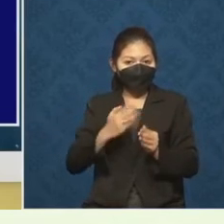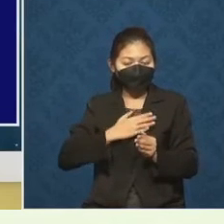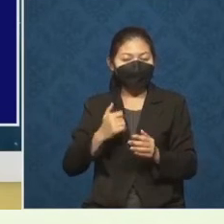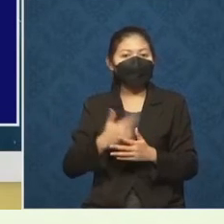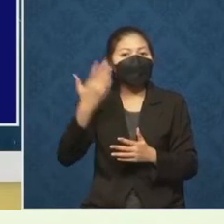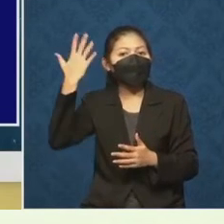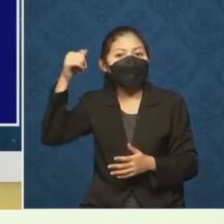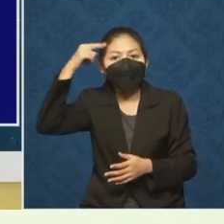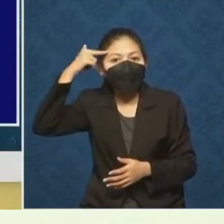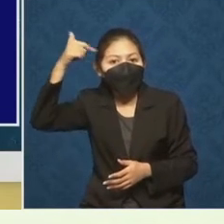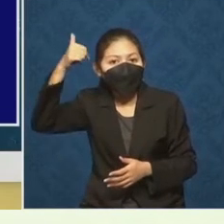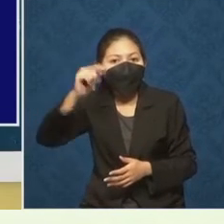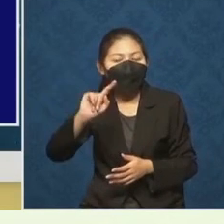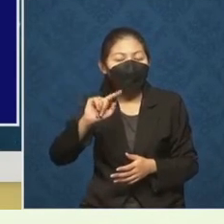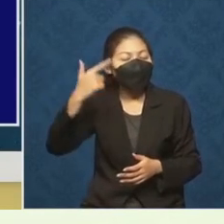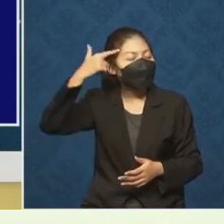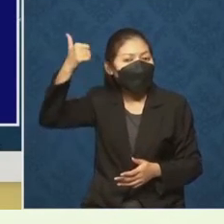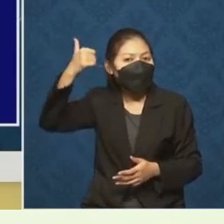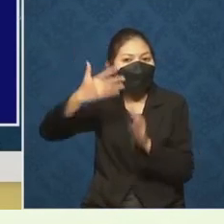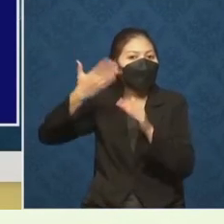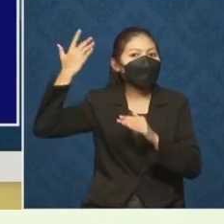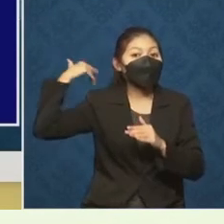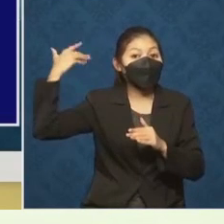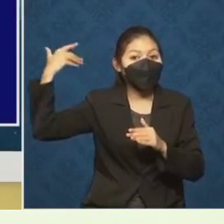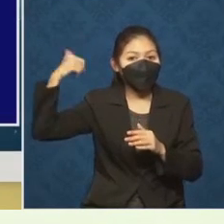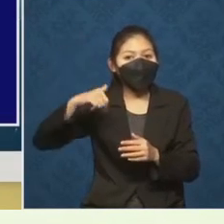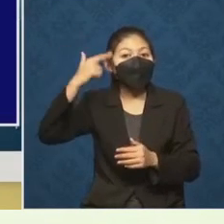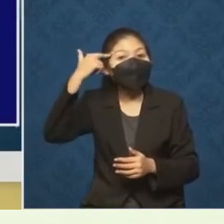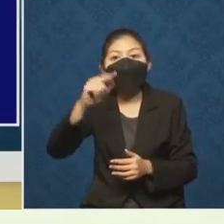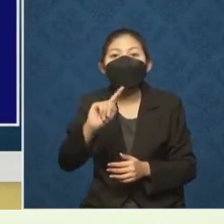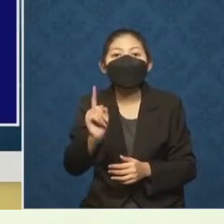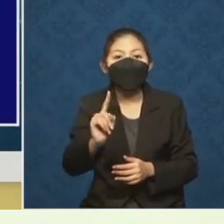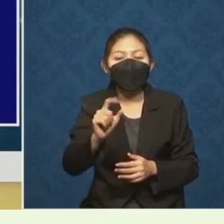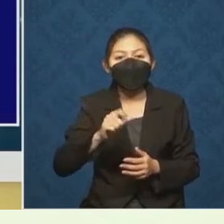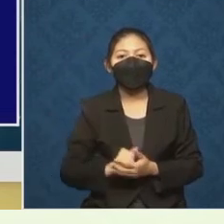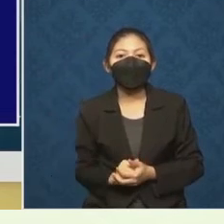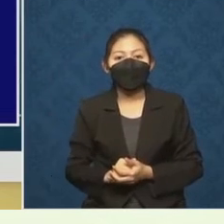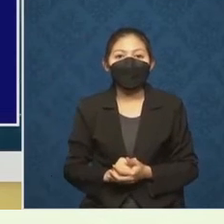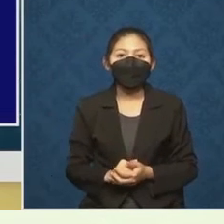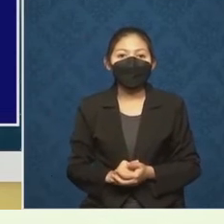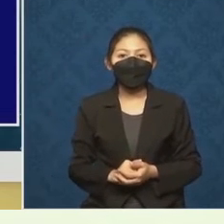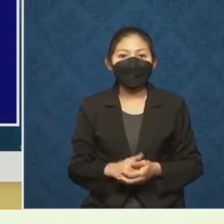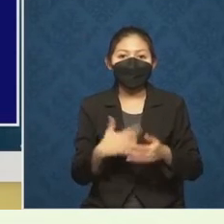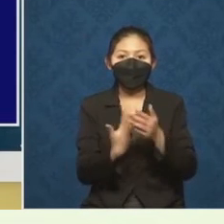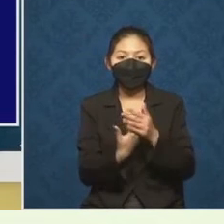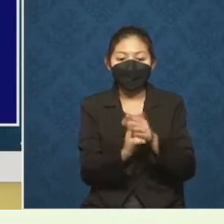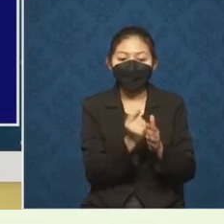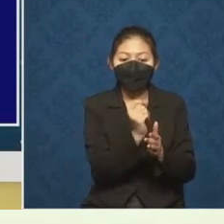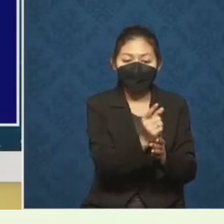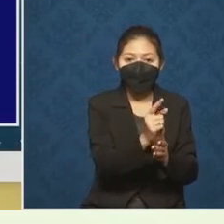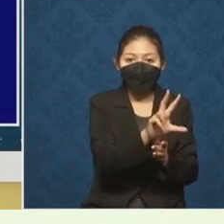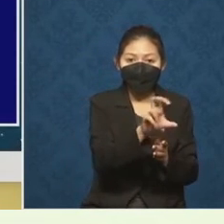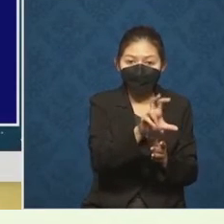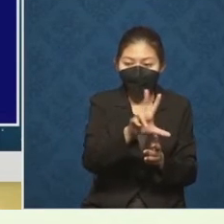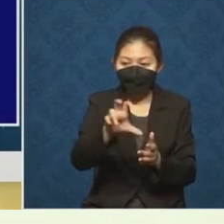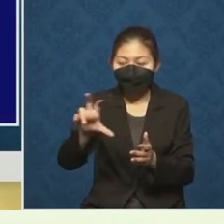สมัยนี้เยอะแยะนะครับฉลาดยังไงครับเขาจะแจกผู้มีสิทธิ์คนละ300เลยเขาไม่อาจแจกให้300ไปเลย